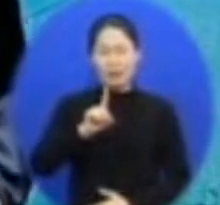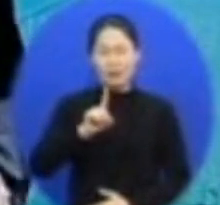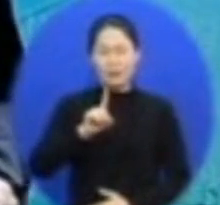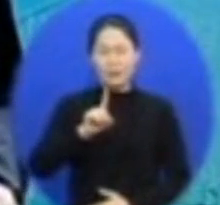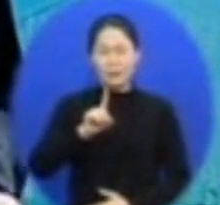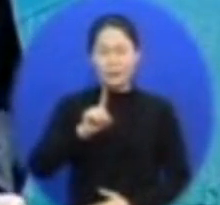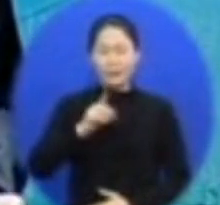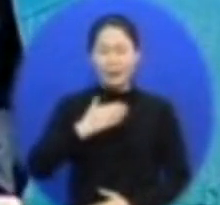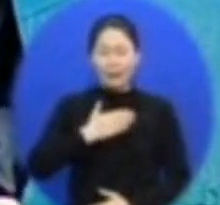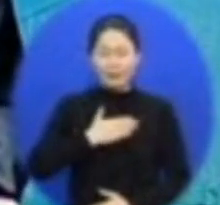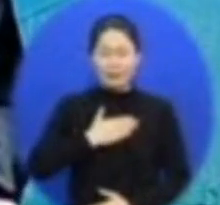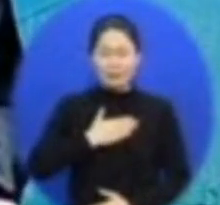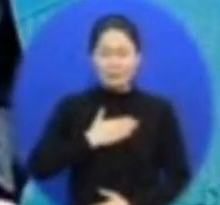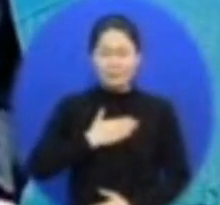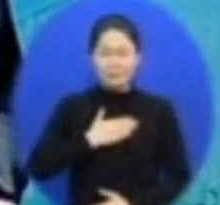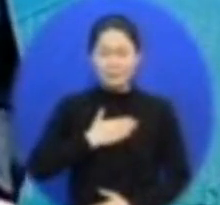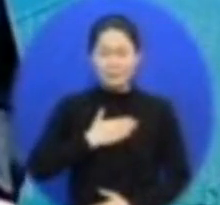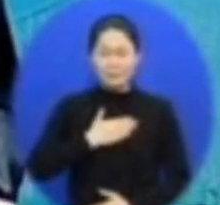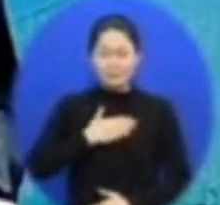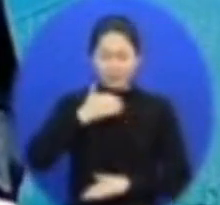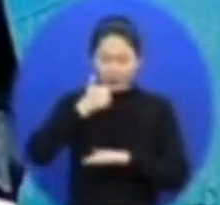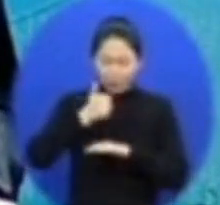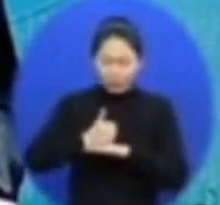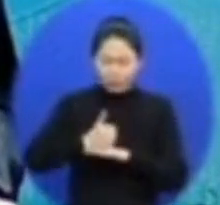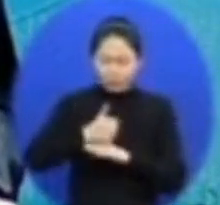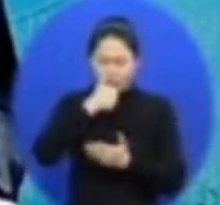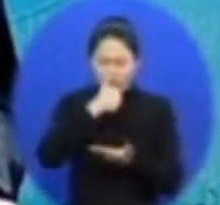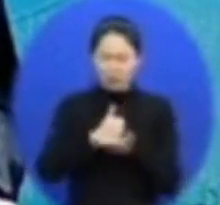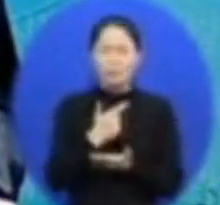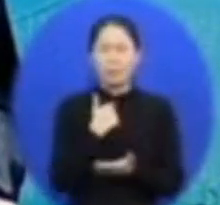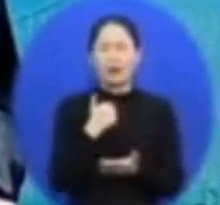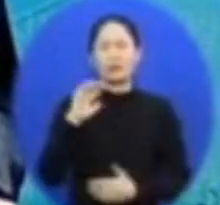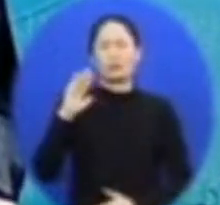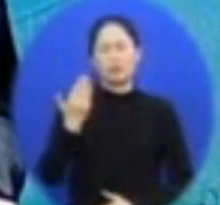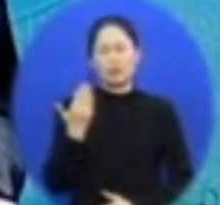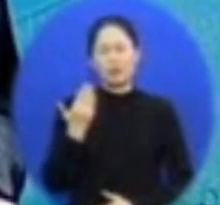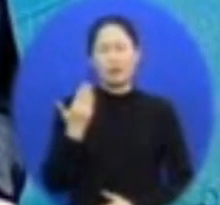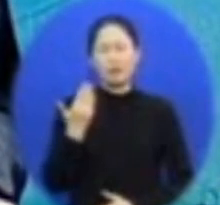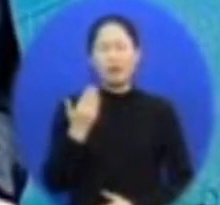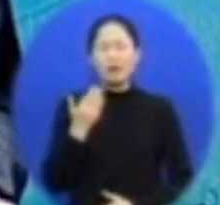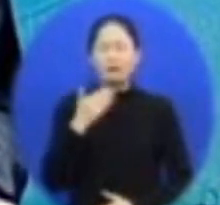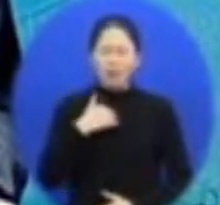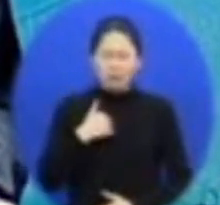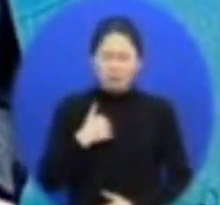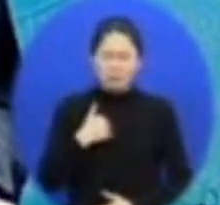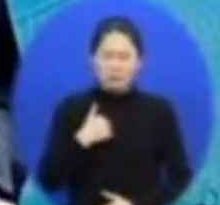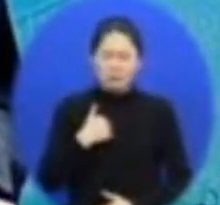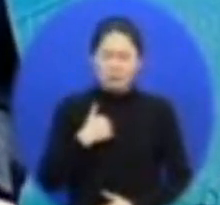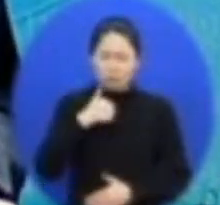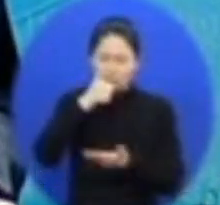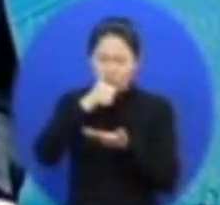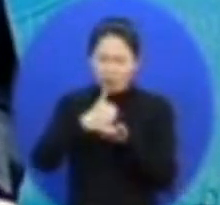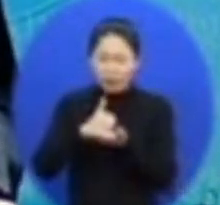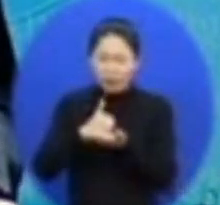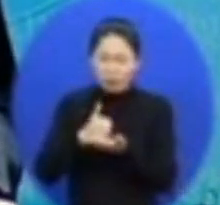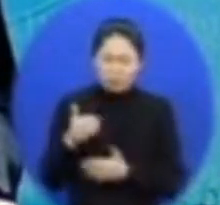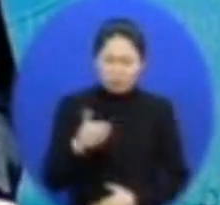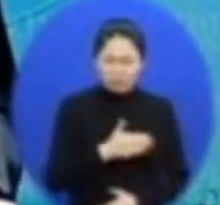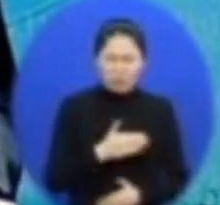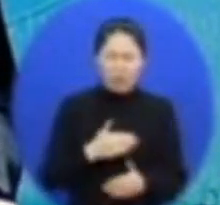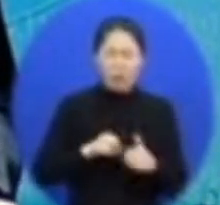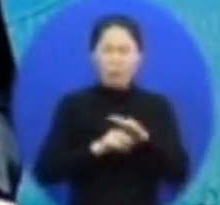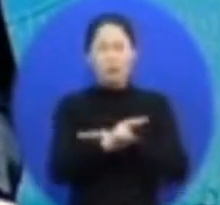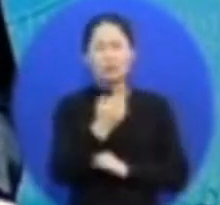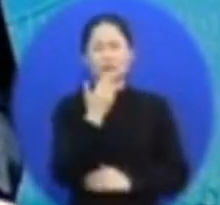나는 아 결국은 죄 짓게 된 에 나는 이 죄에서 감고 벗어날 수가